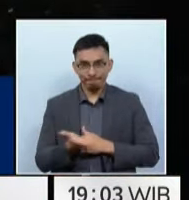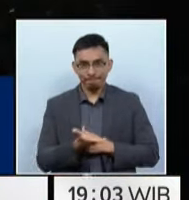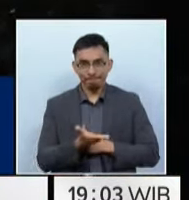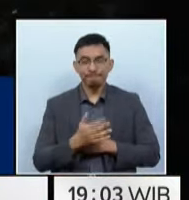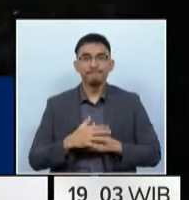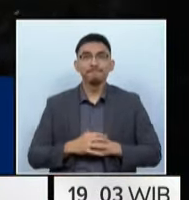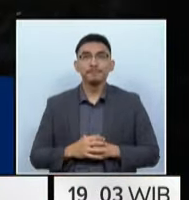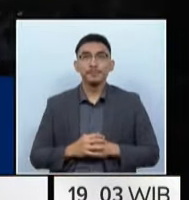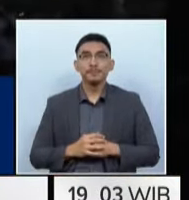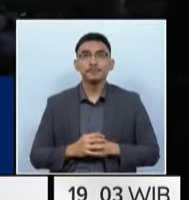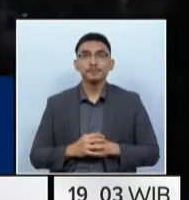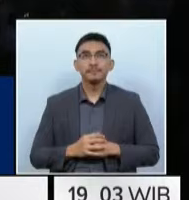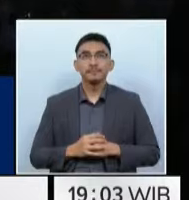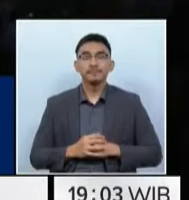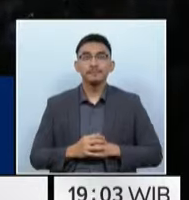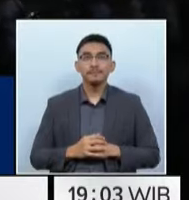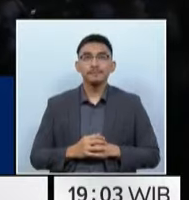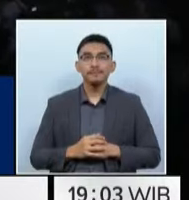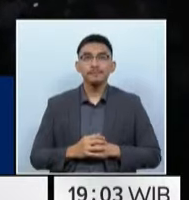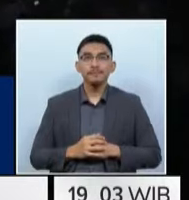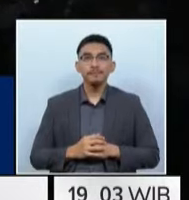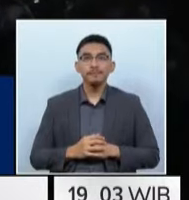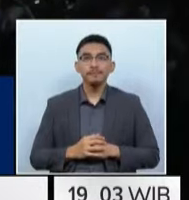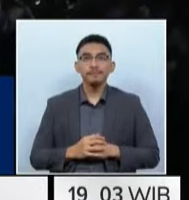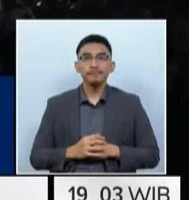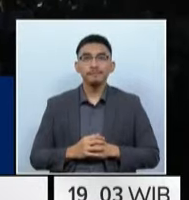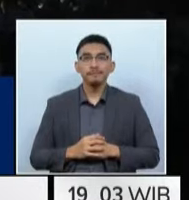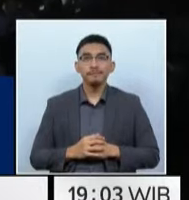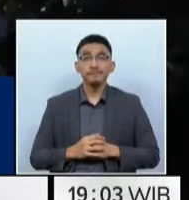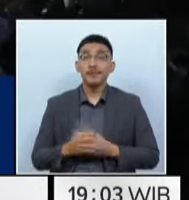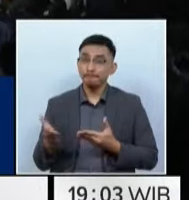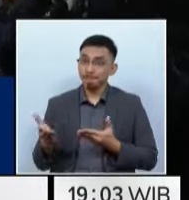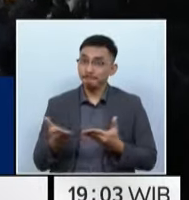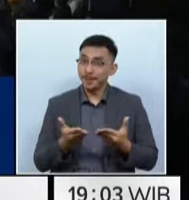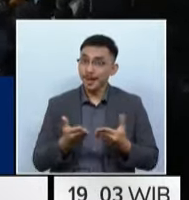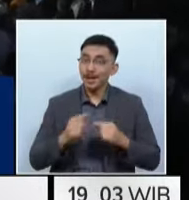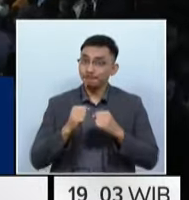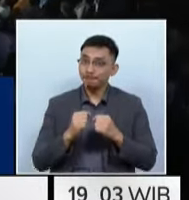rakmaka berkenan Bapak menempati tempat duduk yang telah